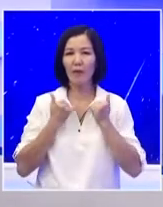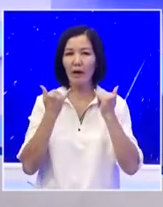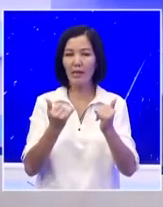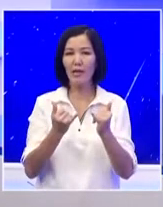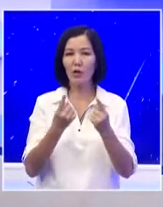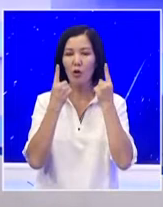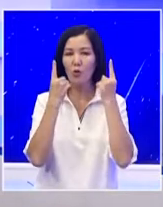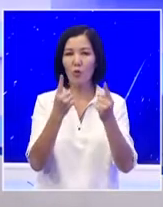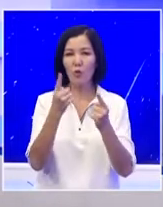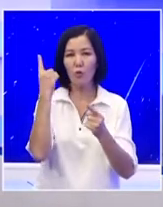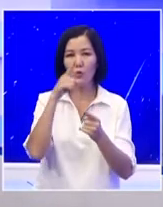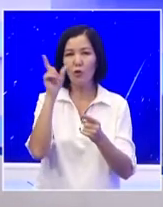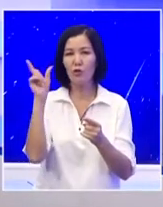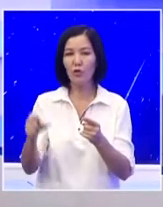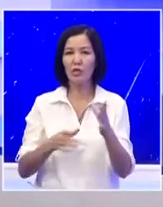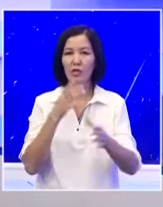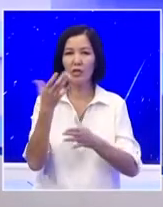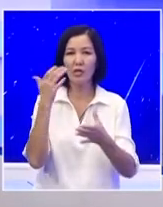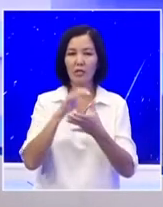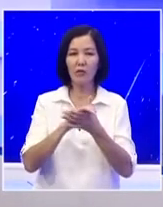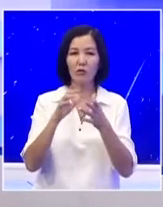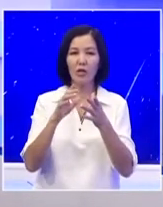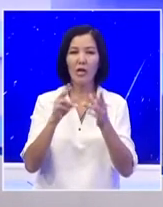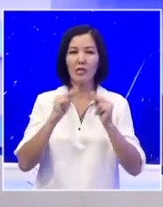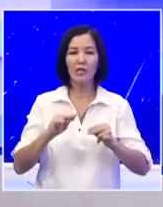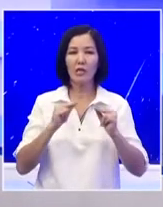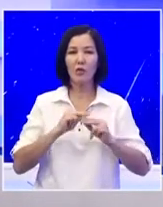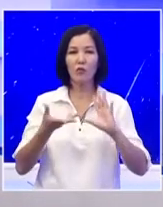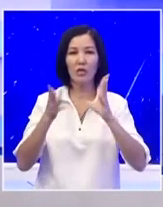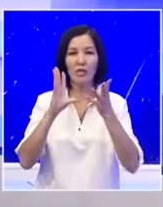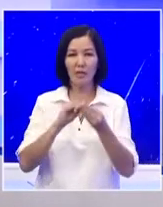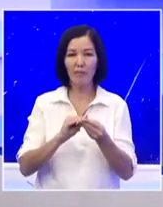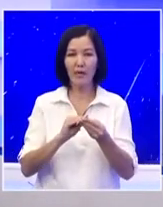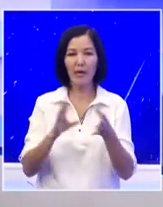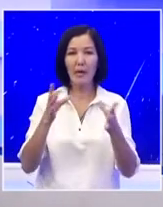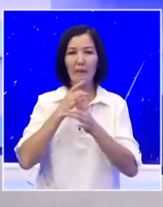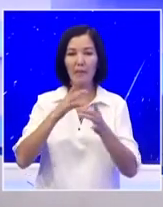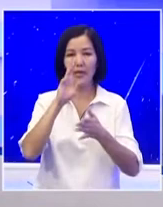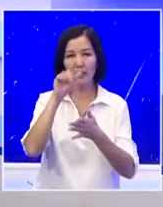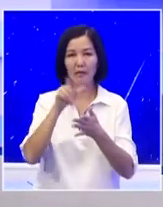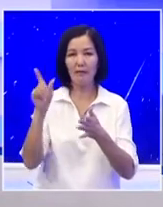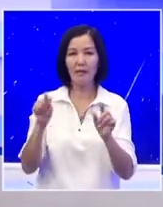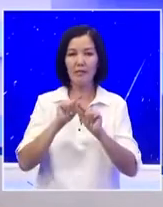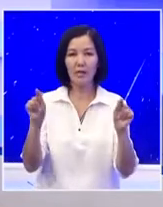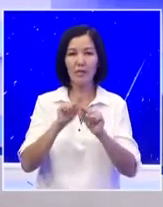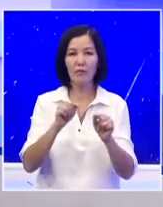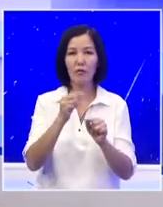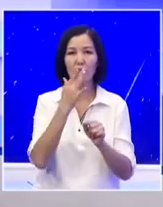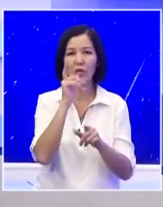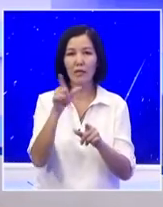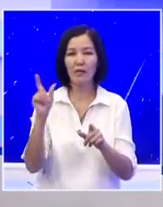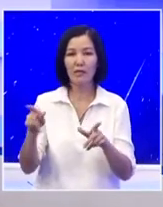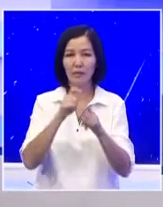ойшылды жер жаһанға танытушы зерттеушілердің еңбегі. Бүгінгі мерекеде мемлекет басшысы Абай мұрасын насихаттап жүрген бірқатар шетелдік